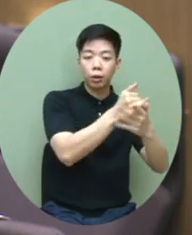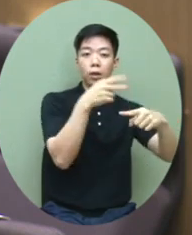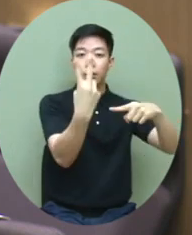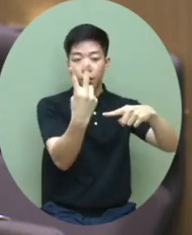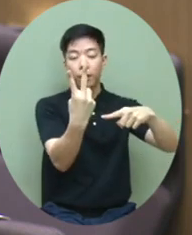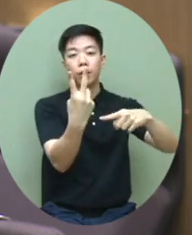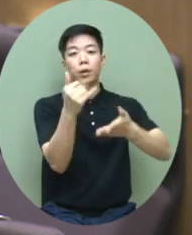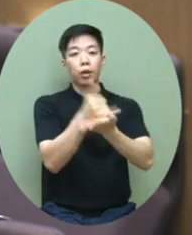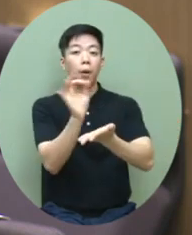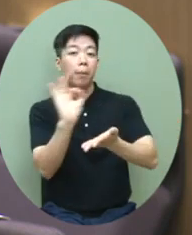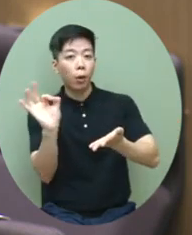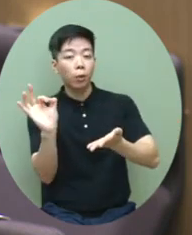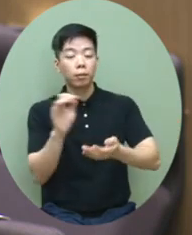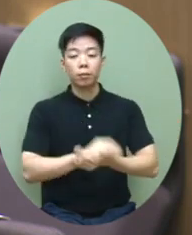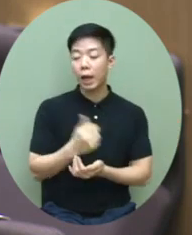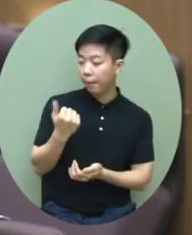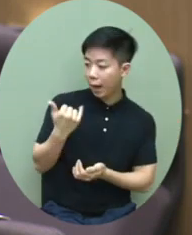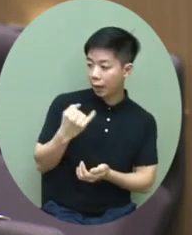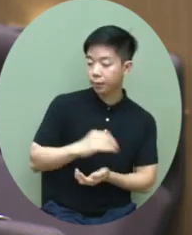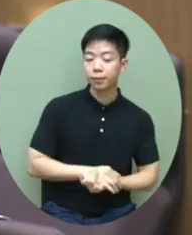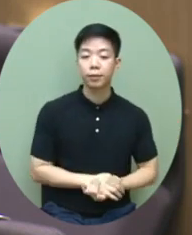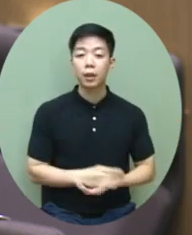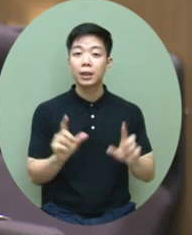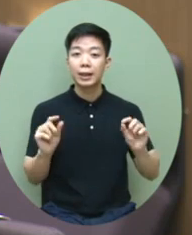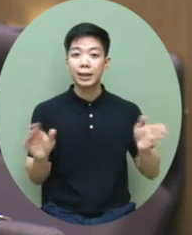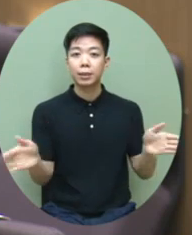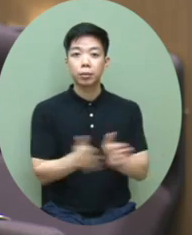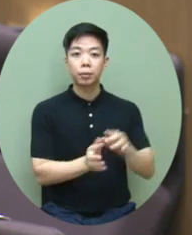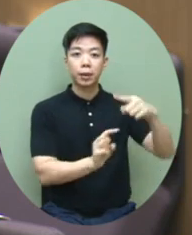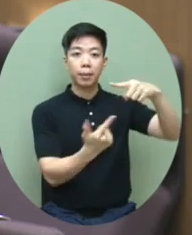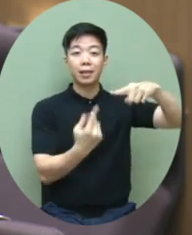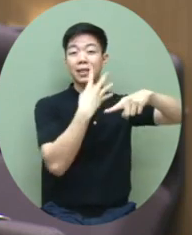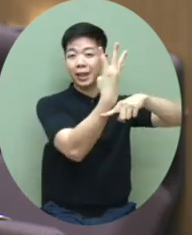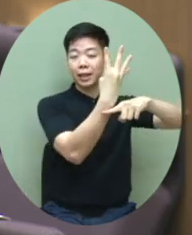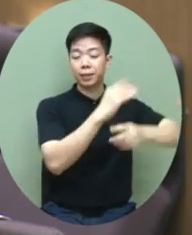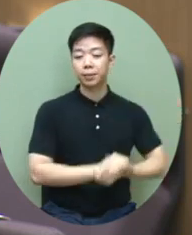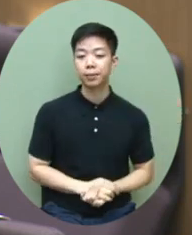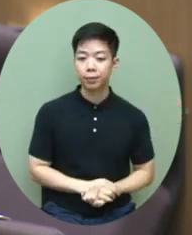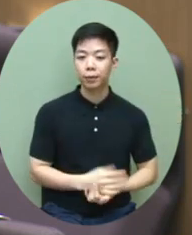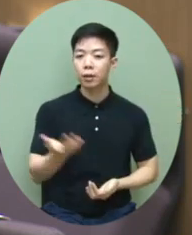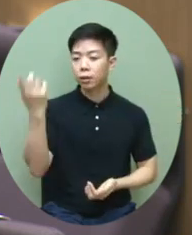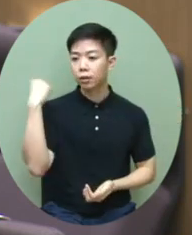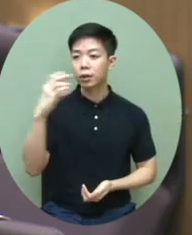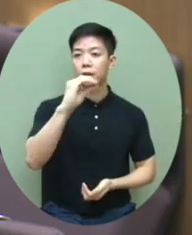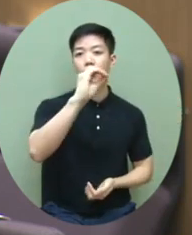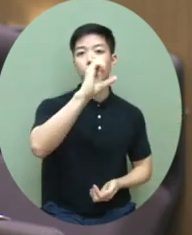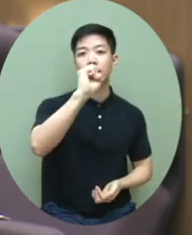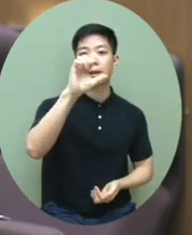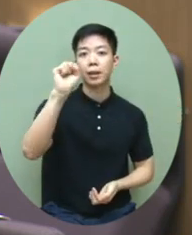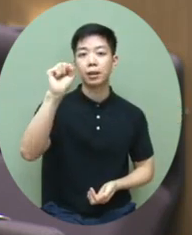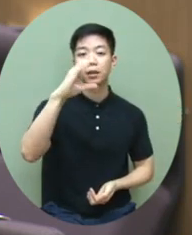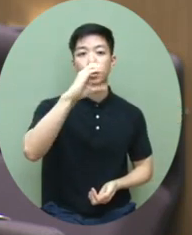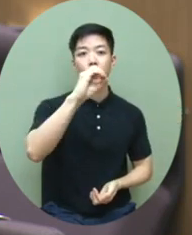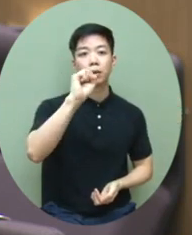咧？最後就係想問翻藥劑最新嘅情況有冇降有 update 咯，同埋暫時 Cosmo 嗰度有冇話收咗幾多